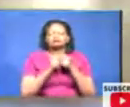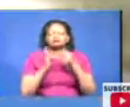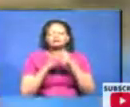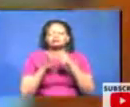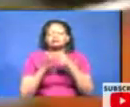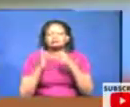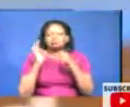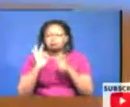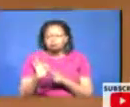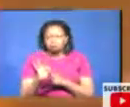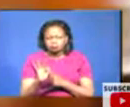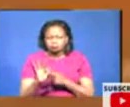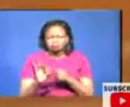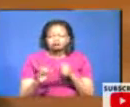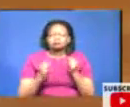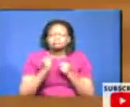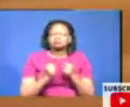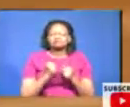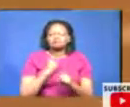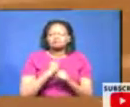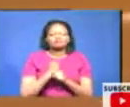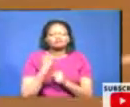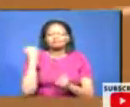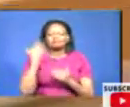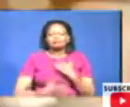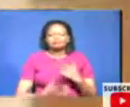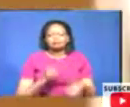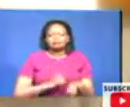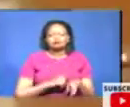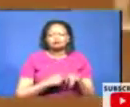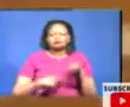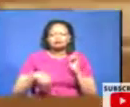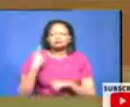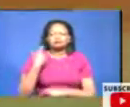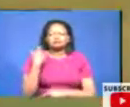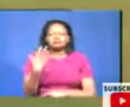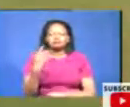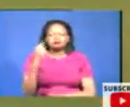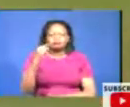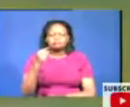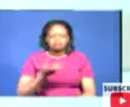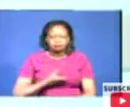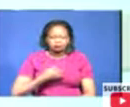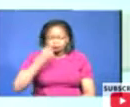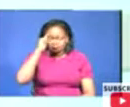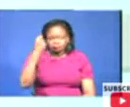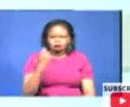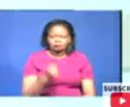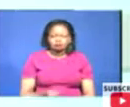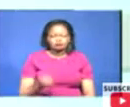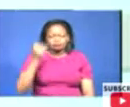running career was prematurely brought to a halt, having won a total of 5 gold medals for Kenya.